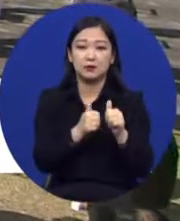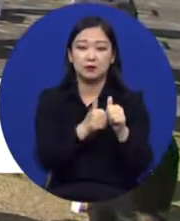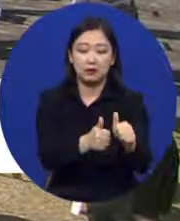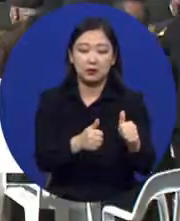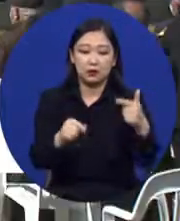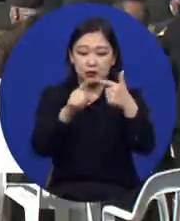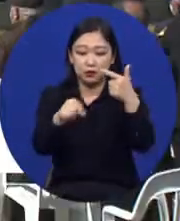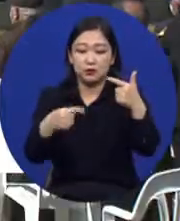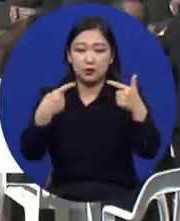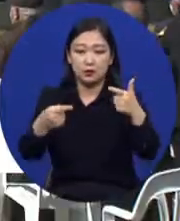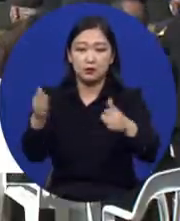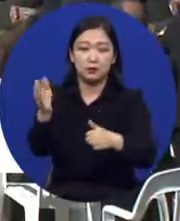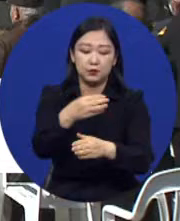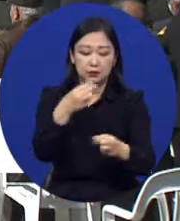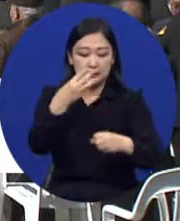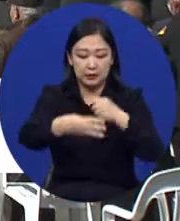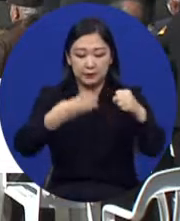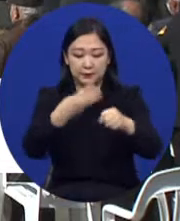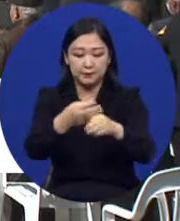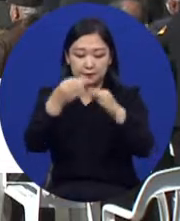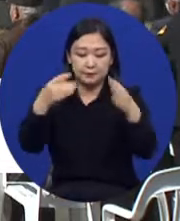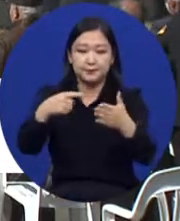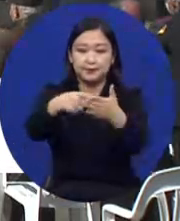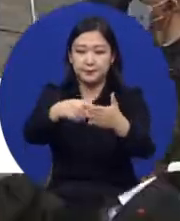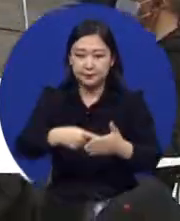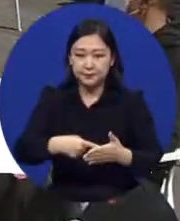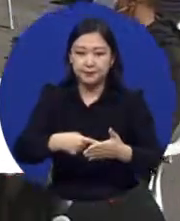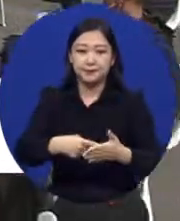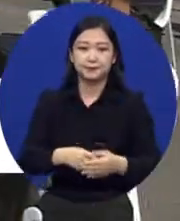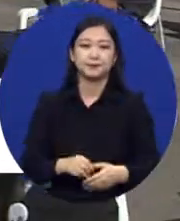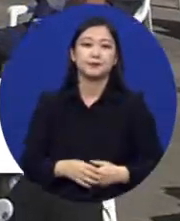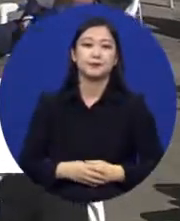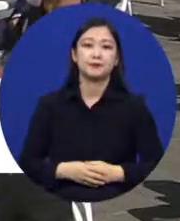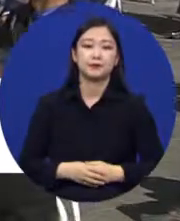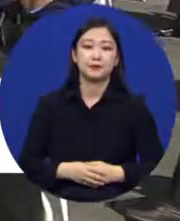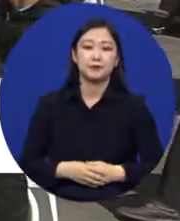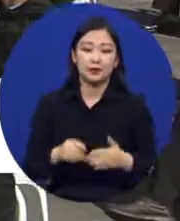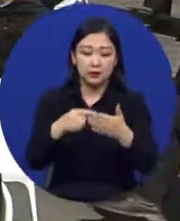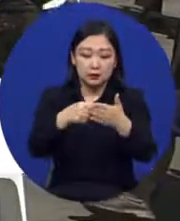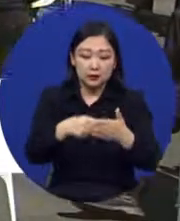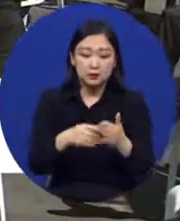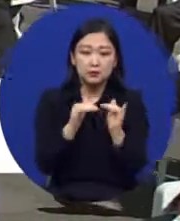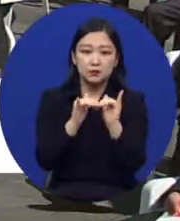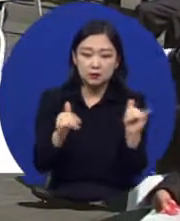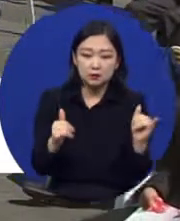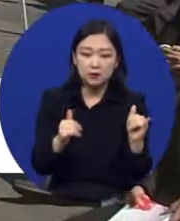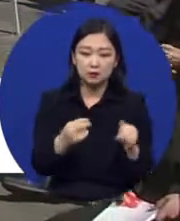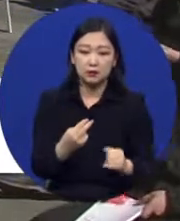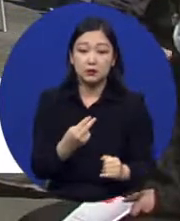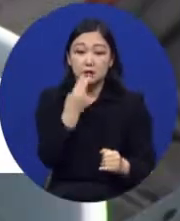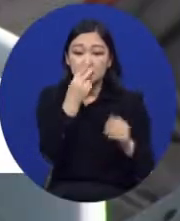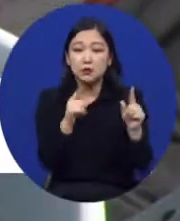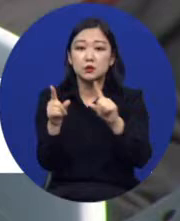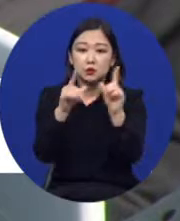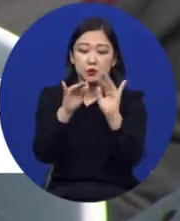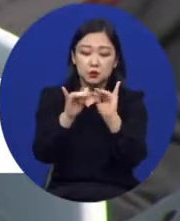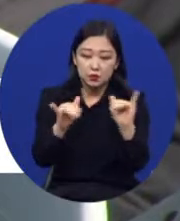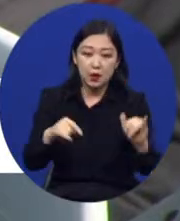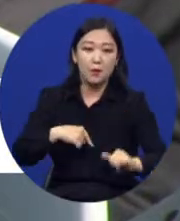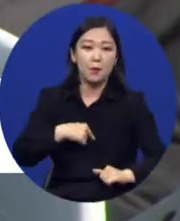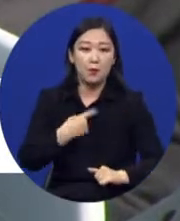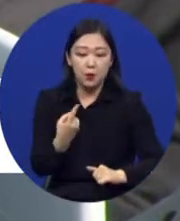6월 1일부터 3년 동안 신청을 받는다고 밝혔습니다 신청 대상자는 생존 희생자 본인과